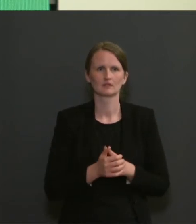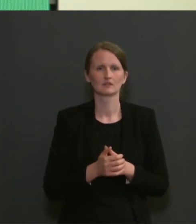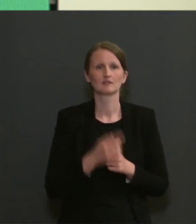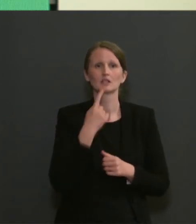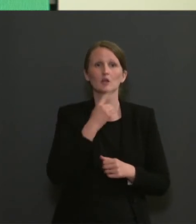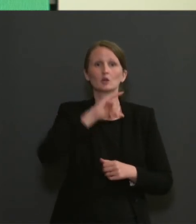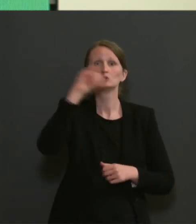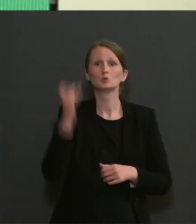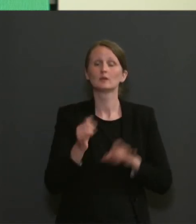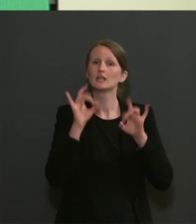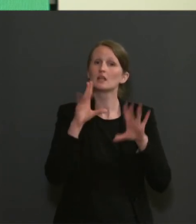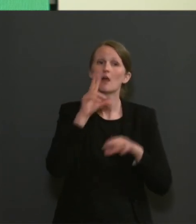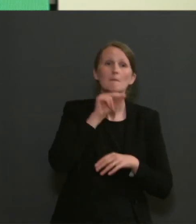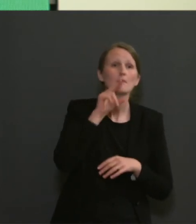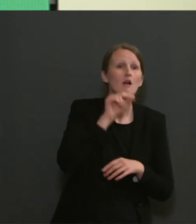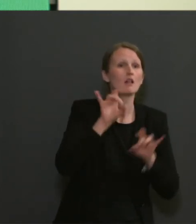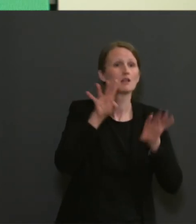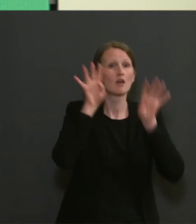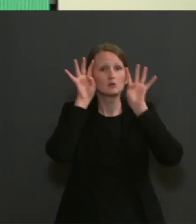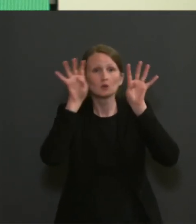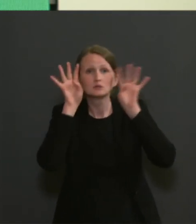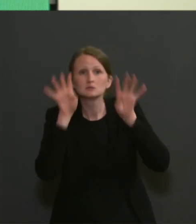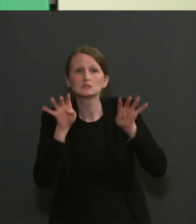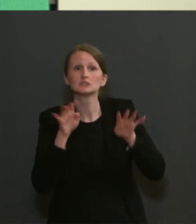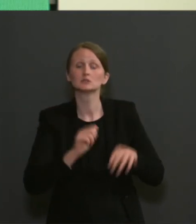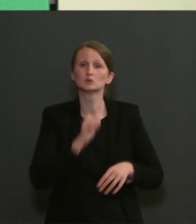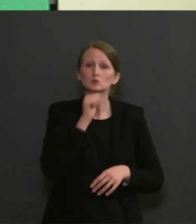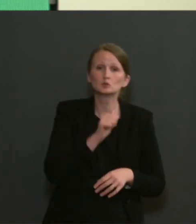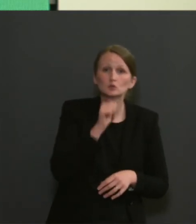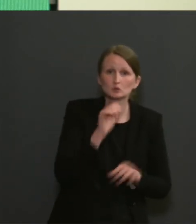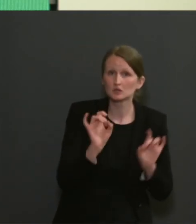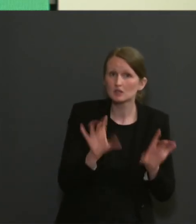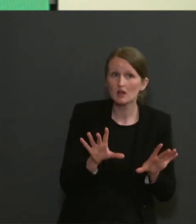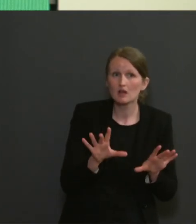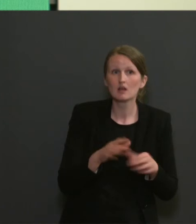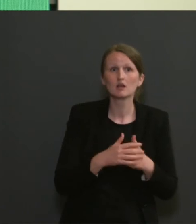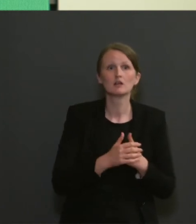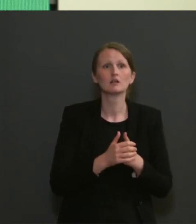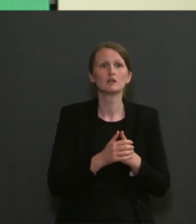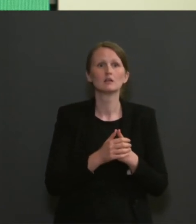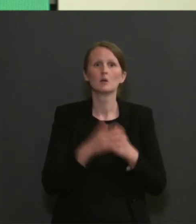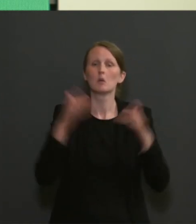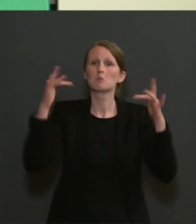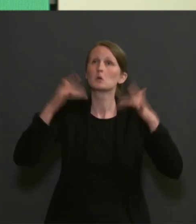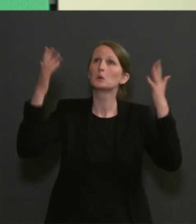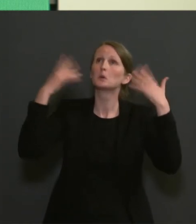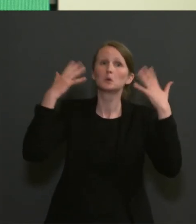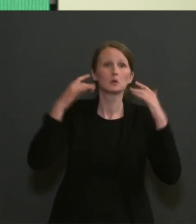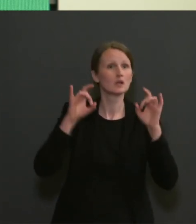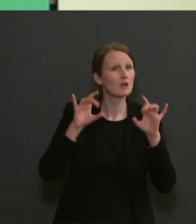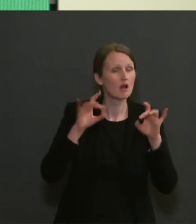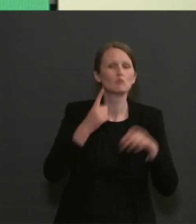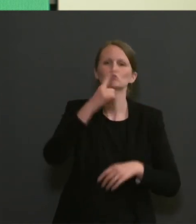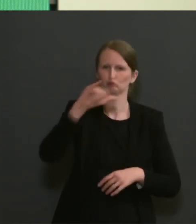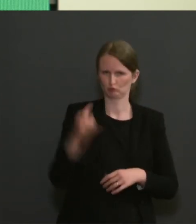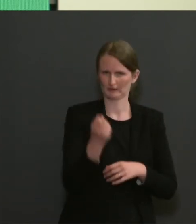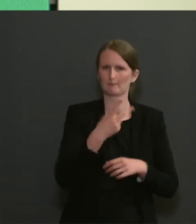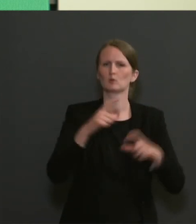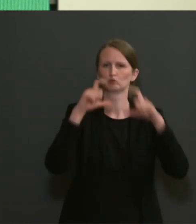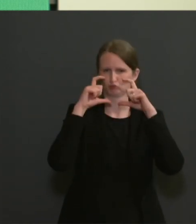pas, vous ne toussez pas, le masque n'est pas mouillé par de la pluie ou par des expectorations par exemple. Dans des